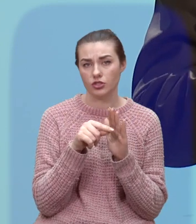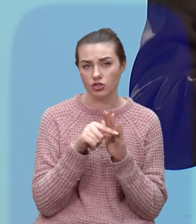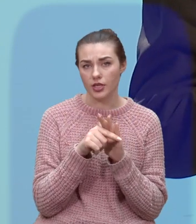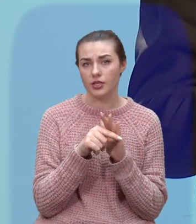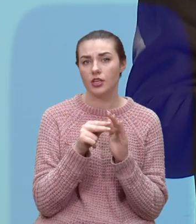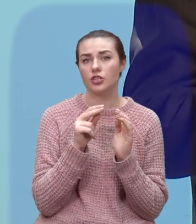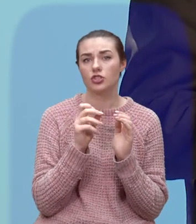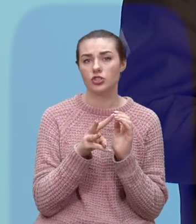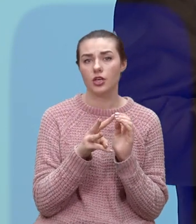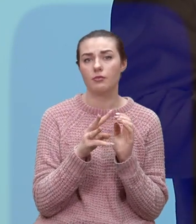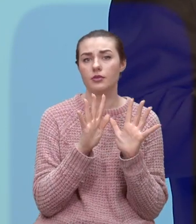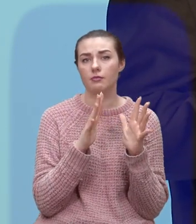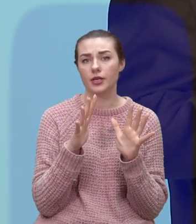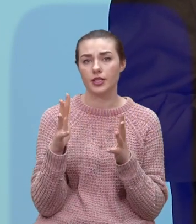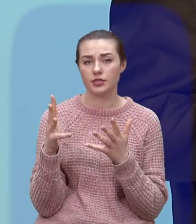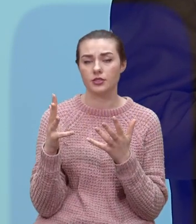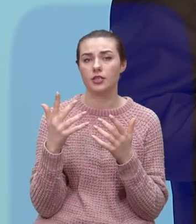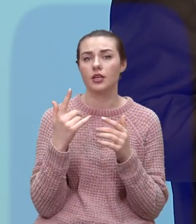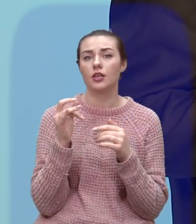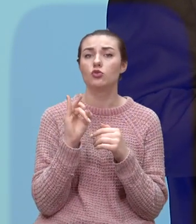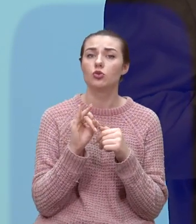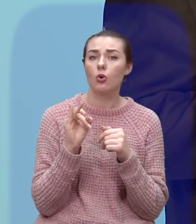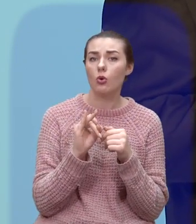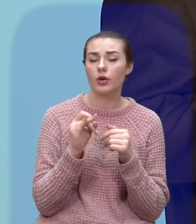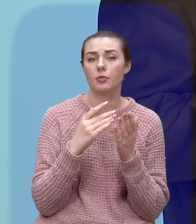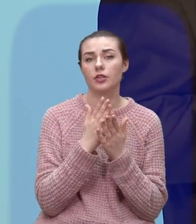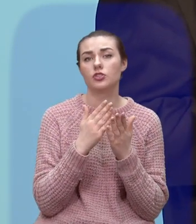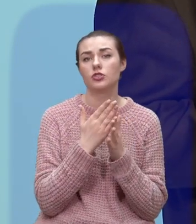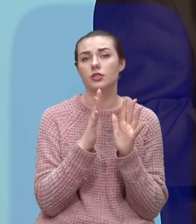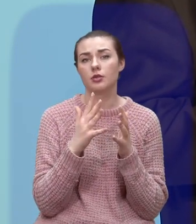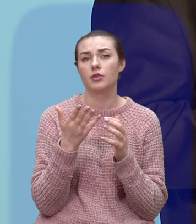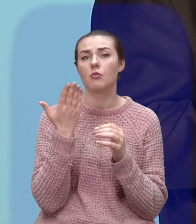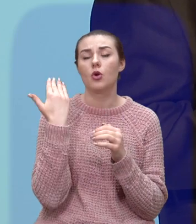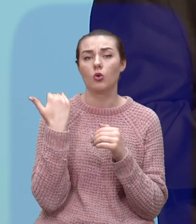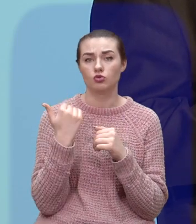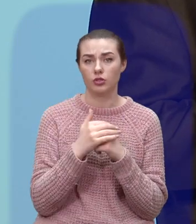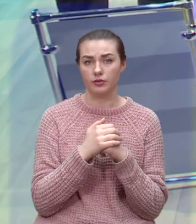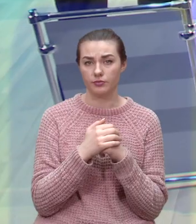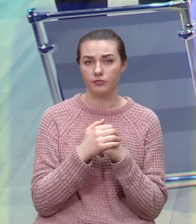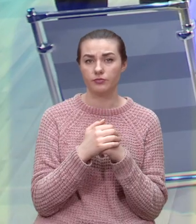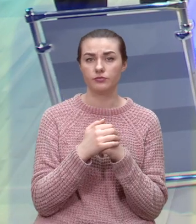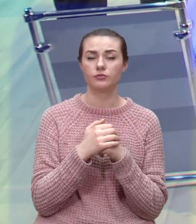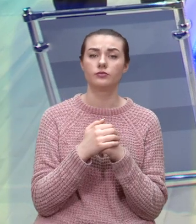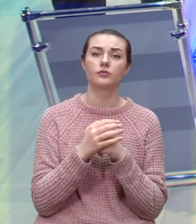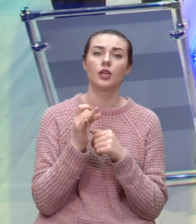большее значение чем события истории политические события прошлого